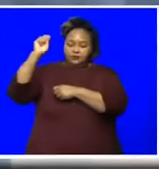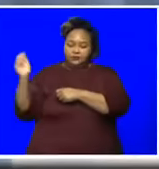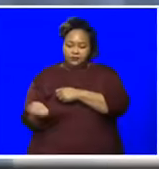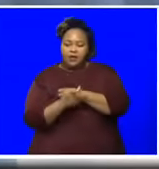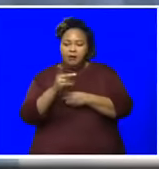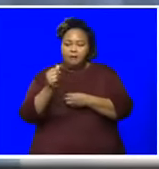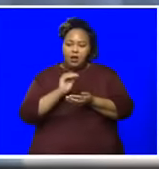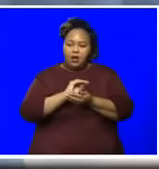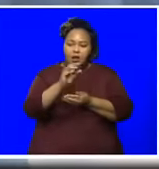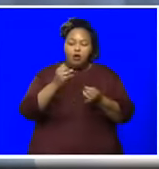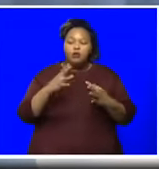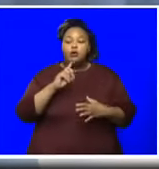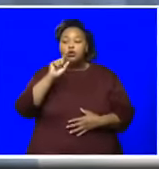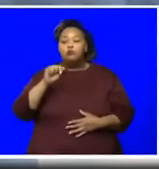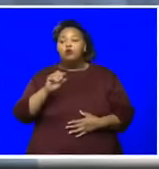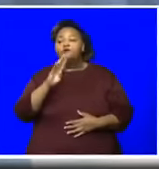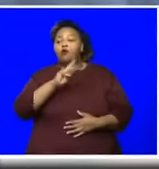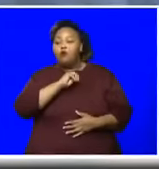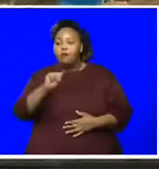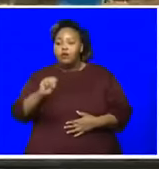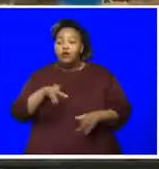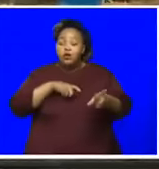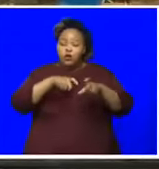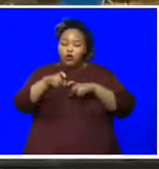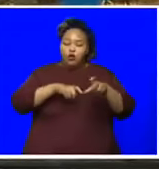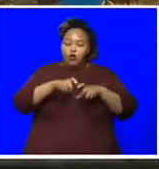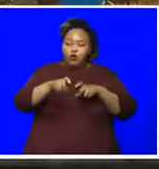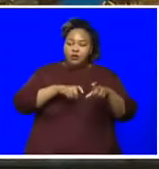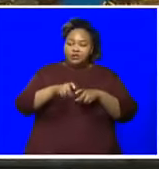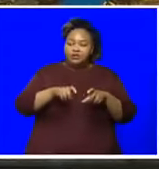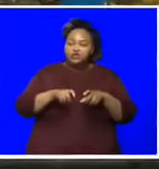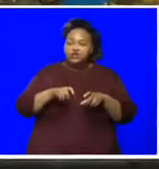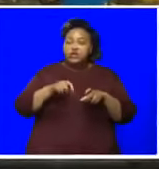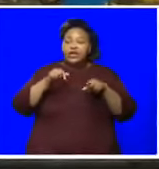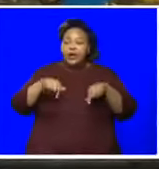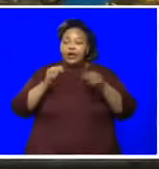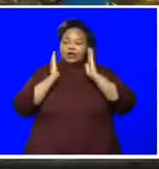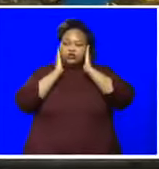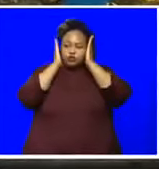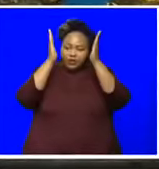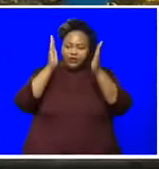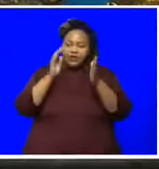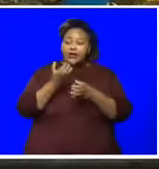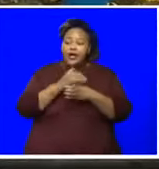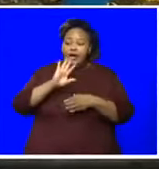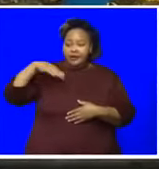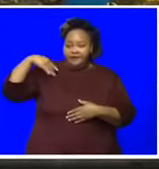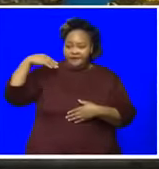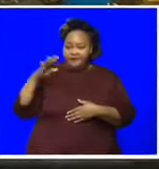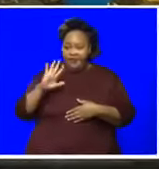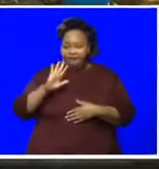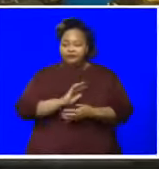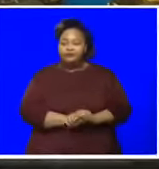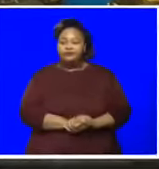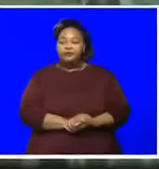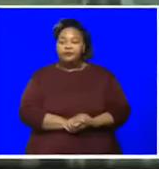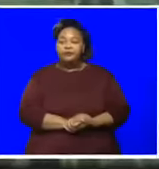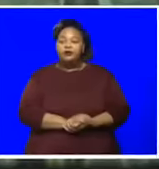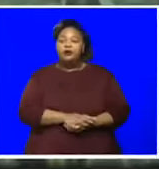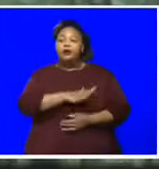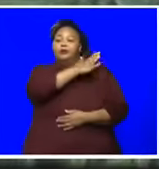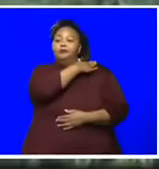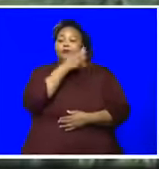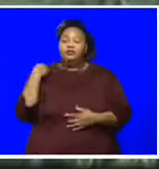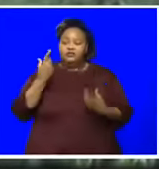emalangeni. Umncintiswane-ke lo tawudlalwa abadlali beligaluva balapha ekhaya nalaba chamuka ngephandle. Isukumisa ngalokhu kusemthethweni-ke imvuna yetemidlalo Harris